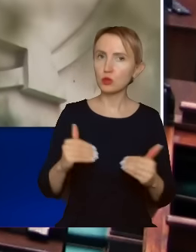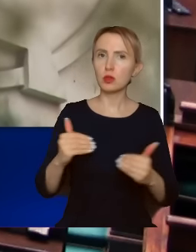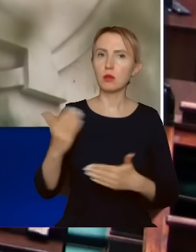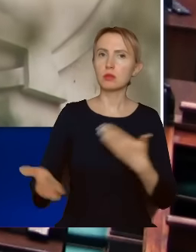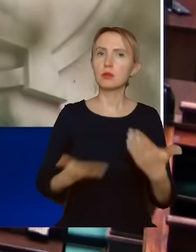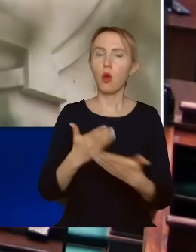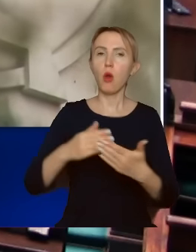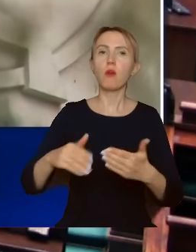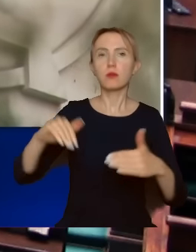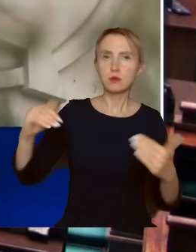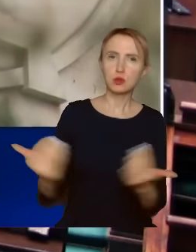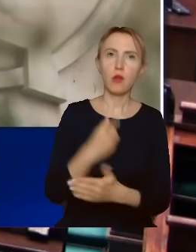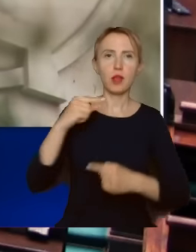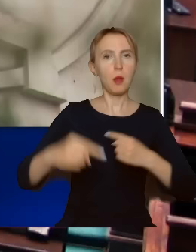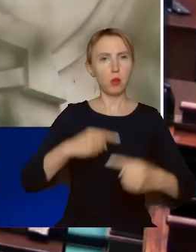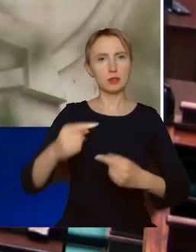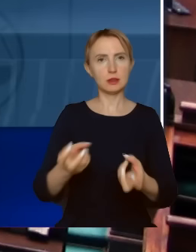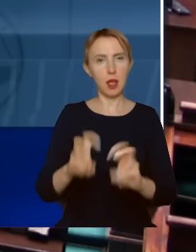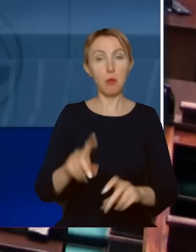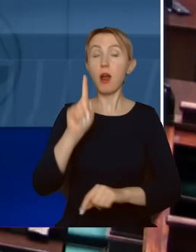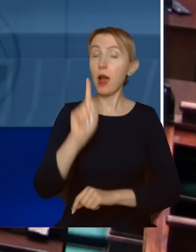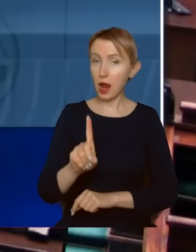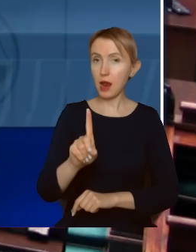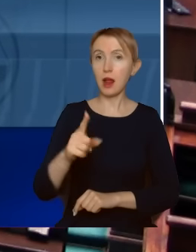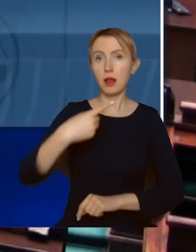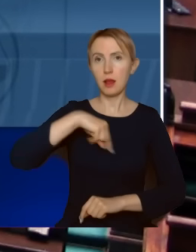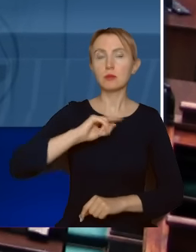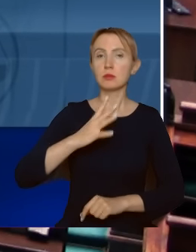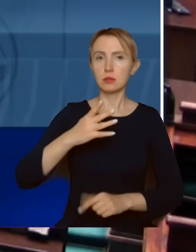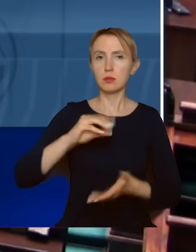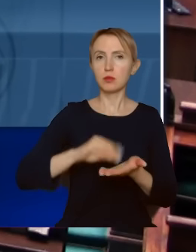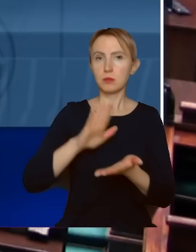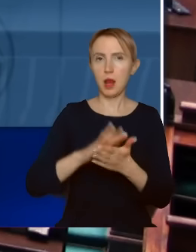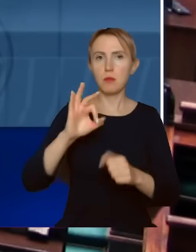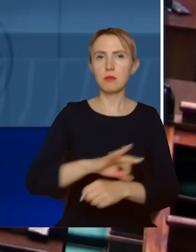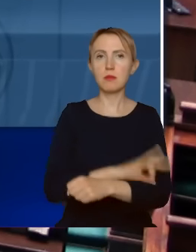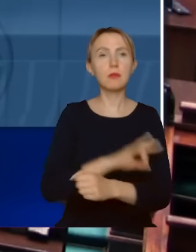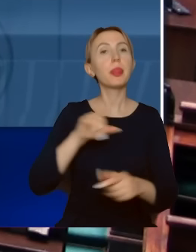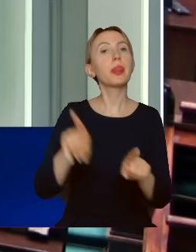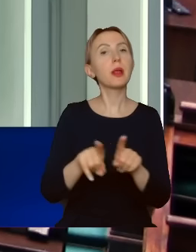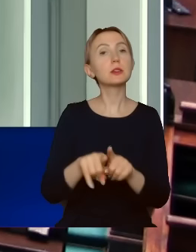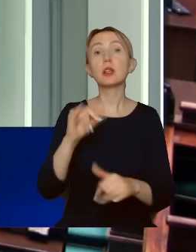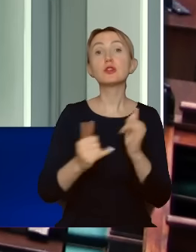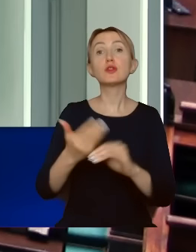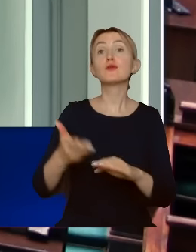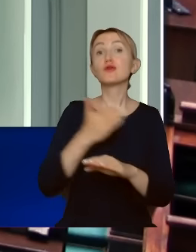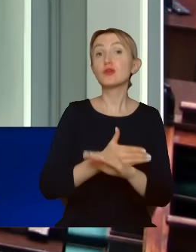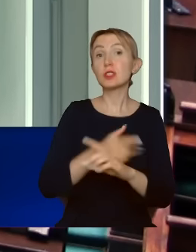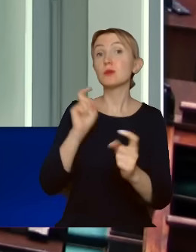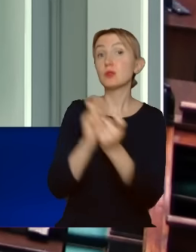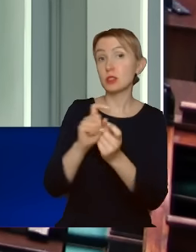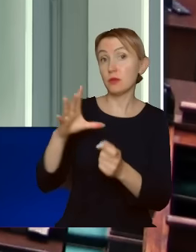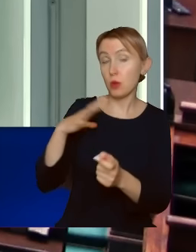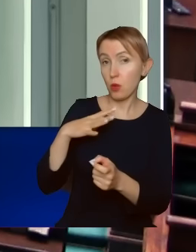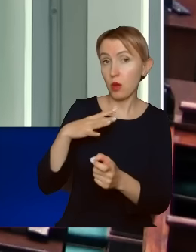wznowienie postępowania założenie nasze w projekcie jest również takie o ile wcześniej to kwestionował bo jeżeli mieliśmy